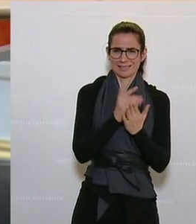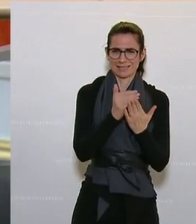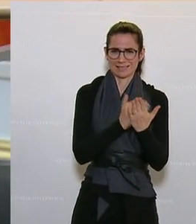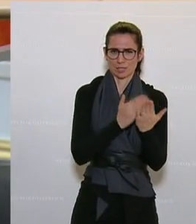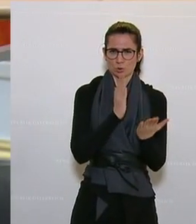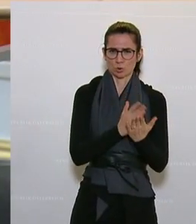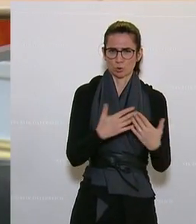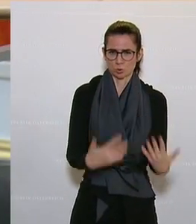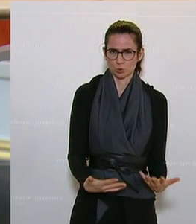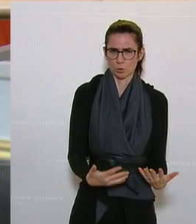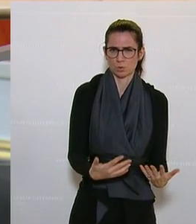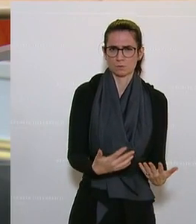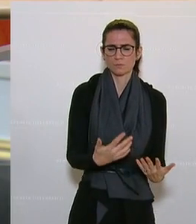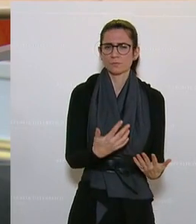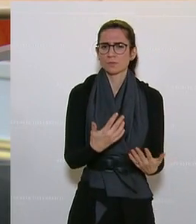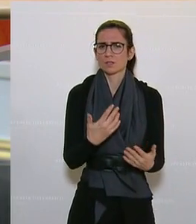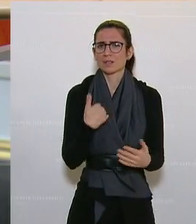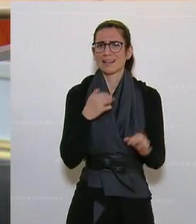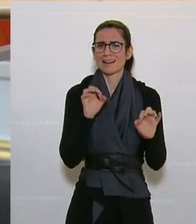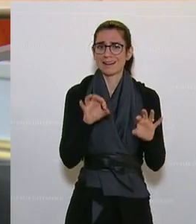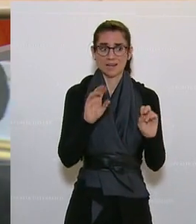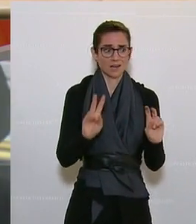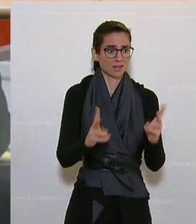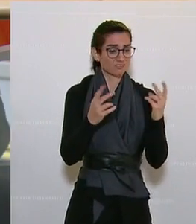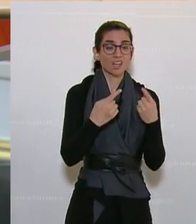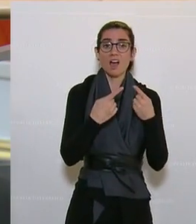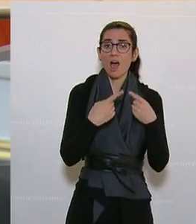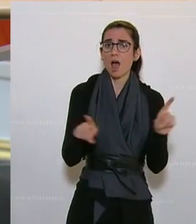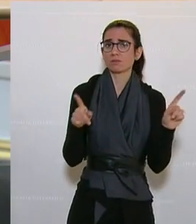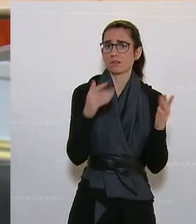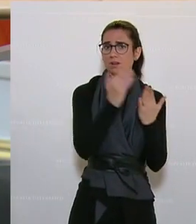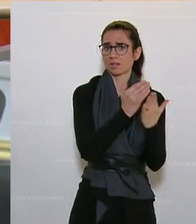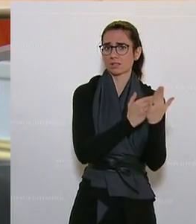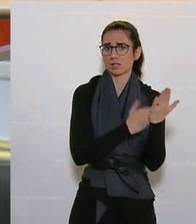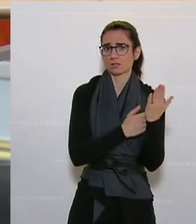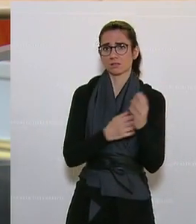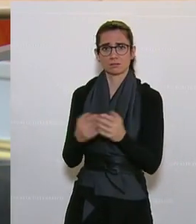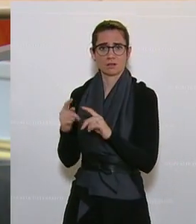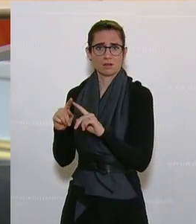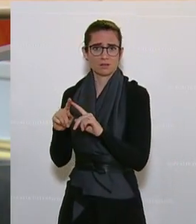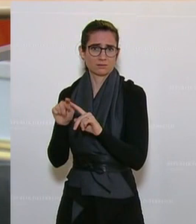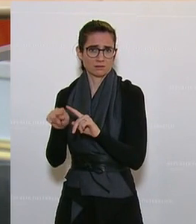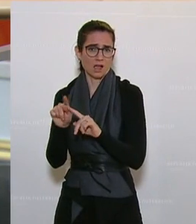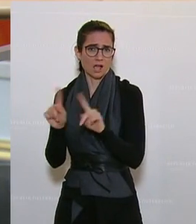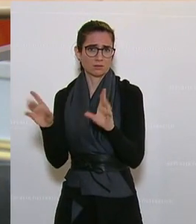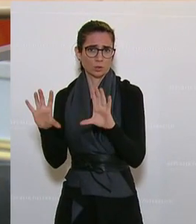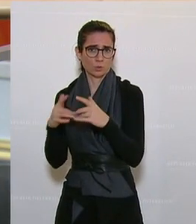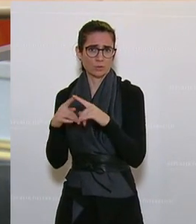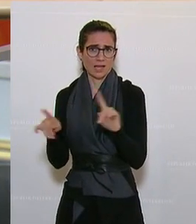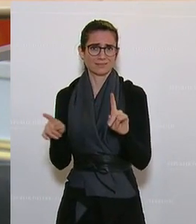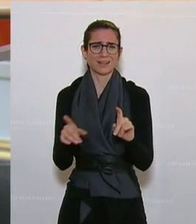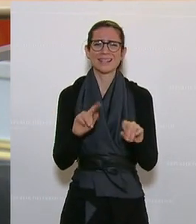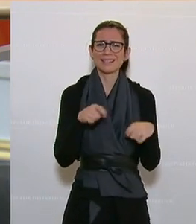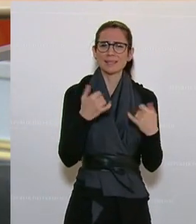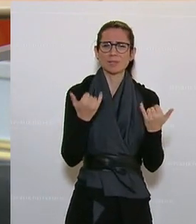anschauen. Da haben wir doch für die Lehrkräfte ganz andere als für andere Gruppen der Exekutive. Das heißt, eine gewisse Differenzierung